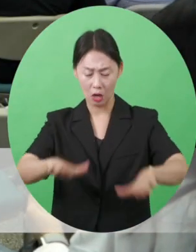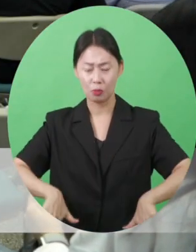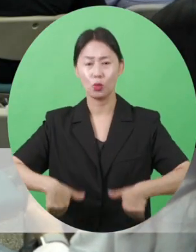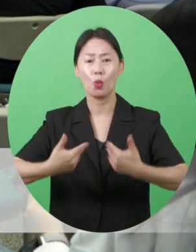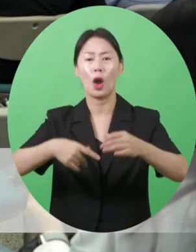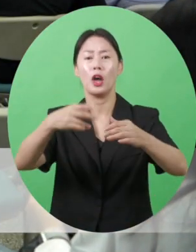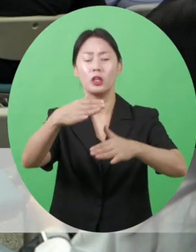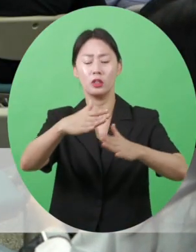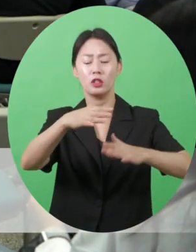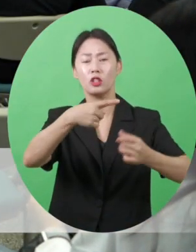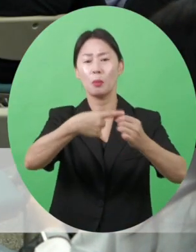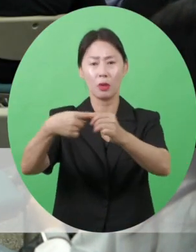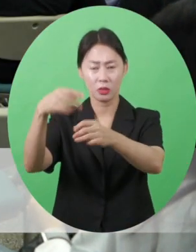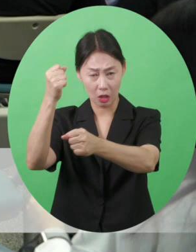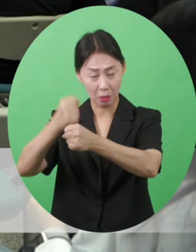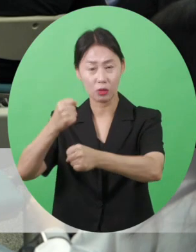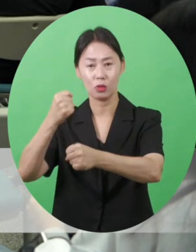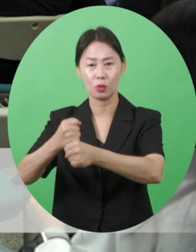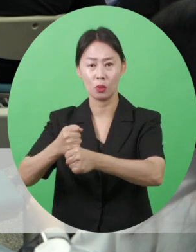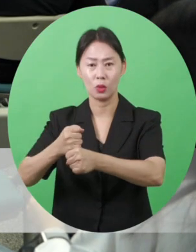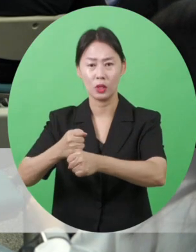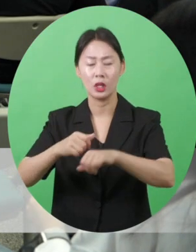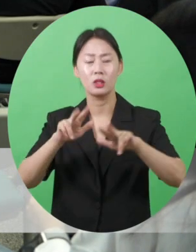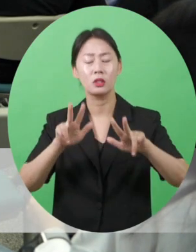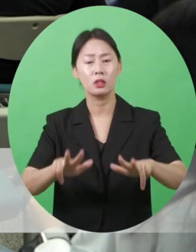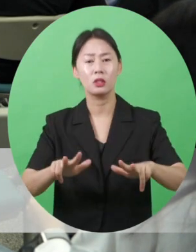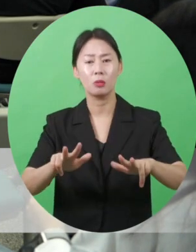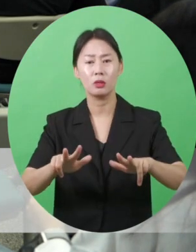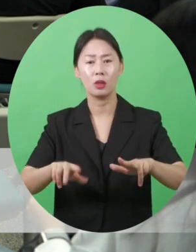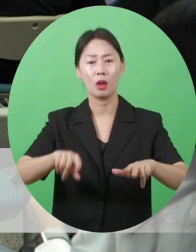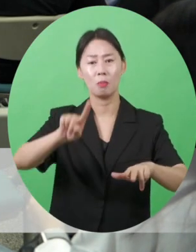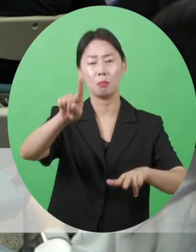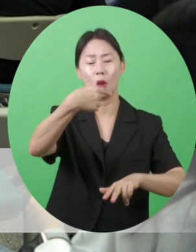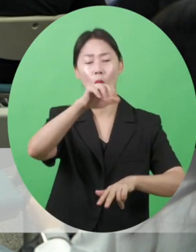전남도가 첫 번째 만들고, 지금 현재는 150개